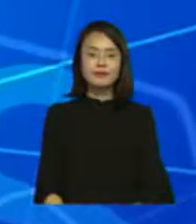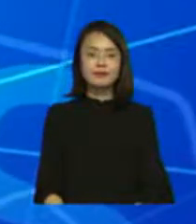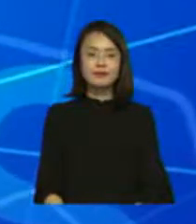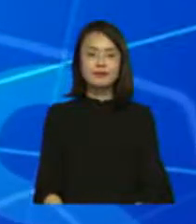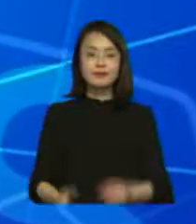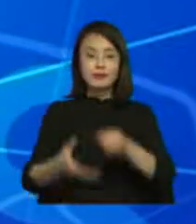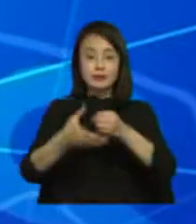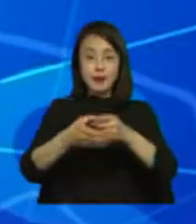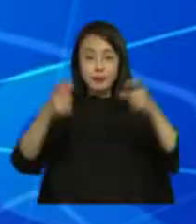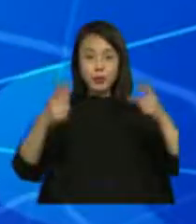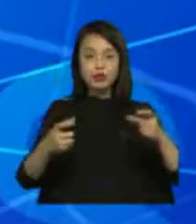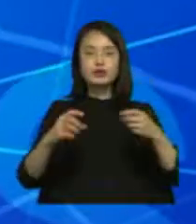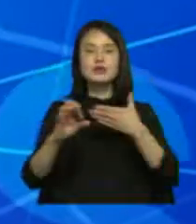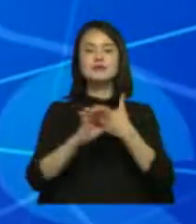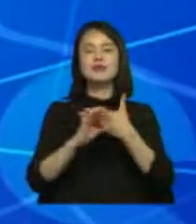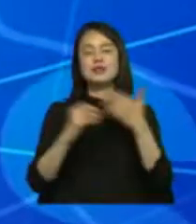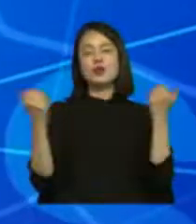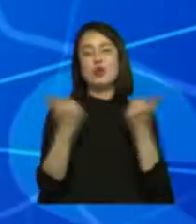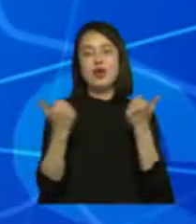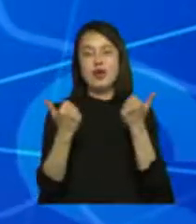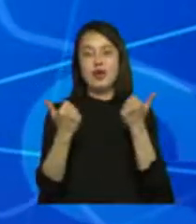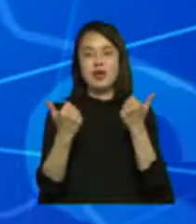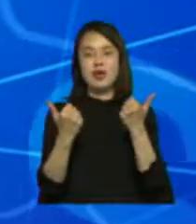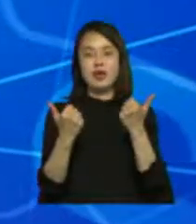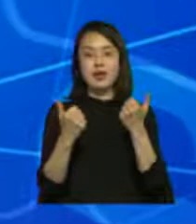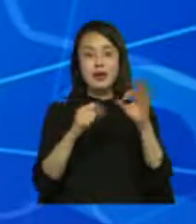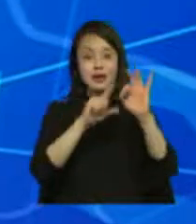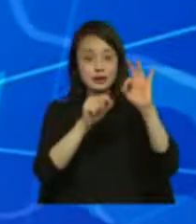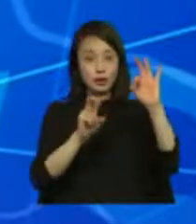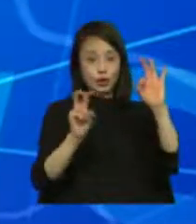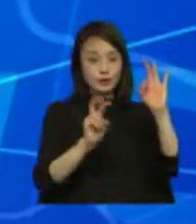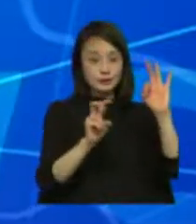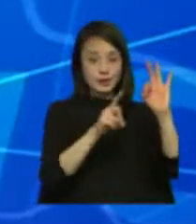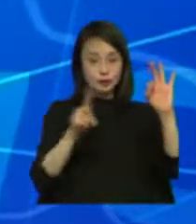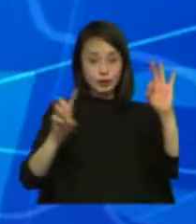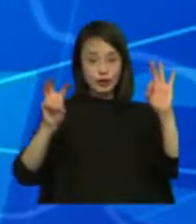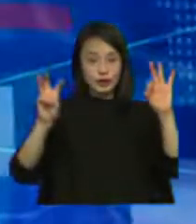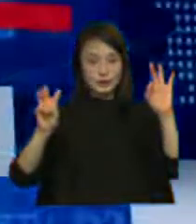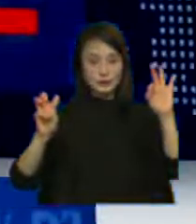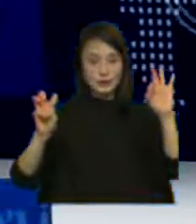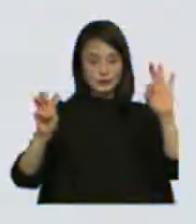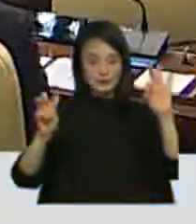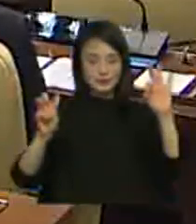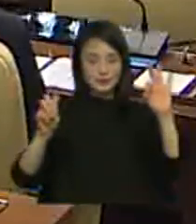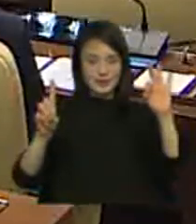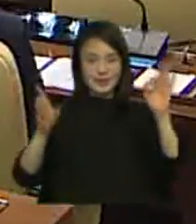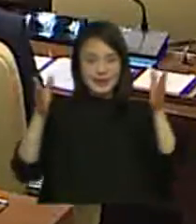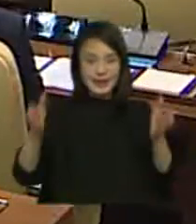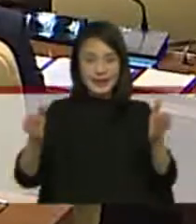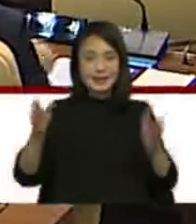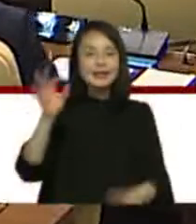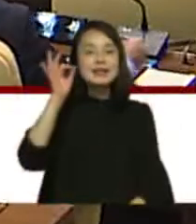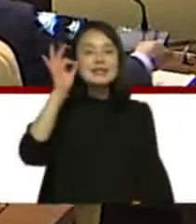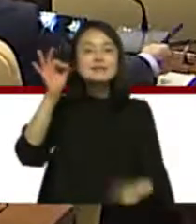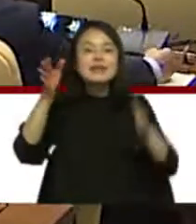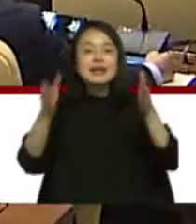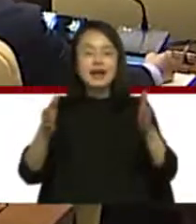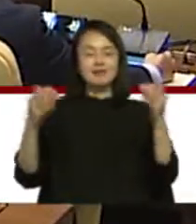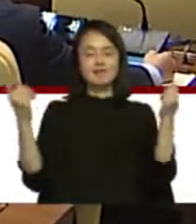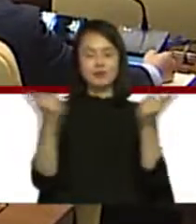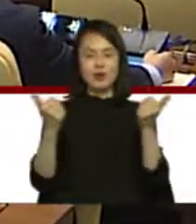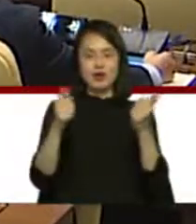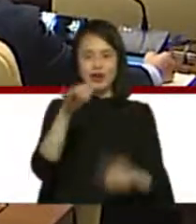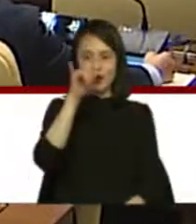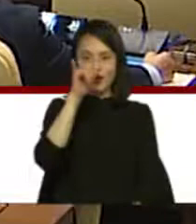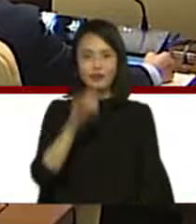제225회 마포구의회 임시회가 오는 22일부터 31일까지 10일간의 일정으로 열립니다. 이번